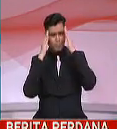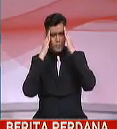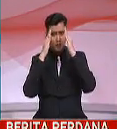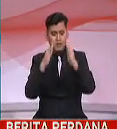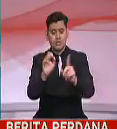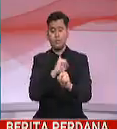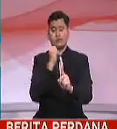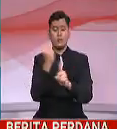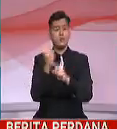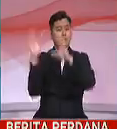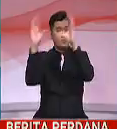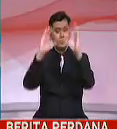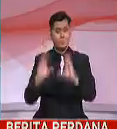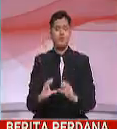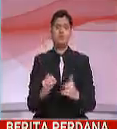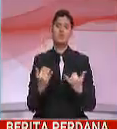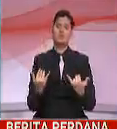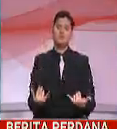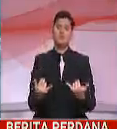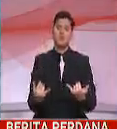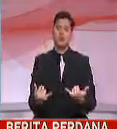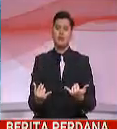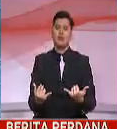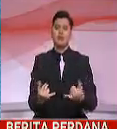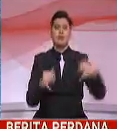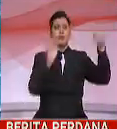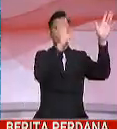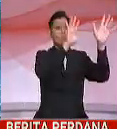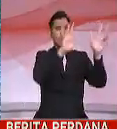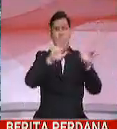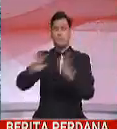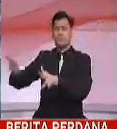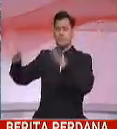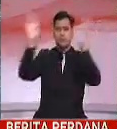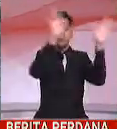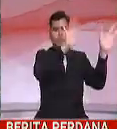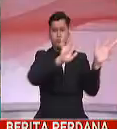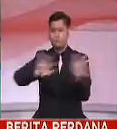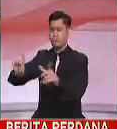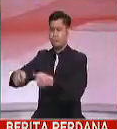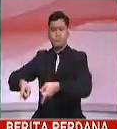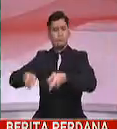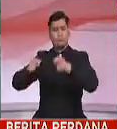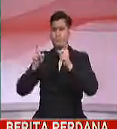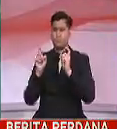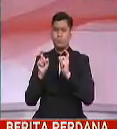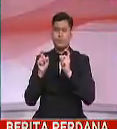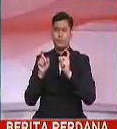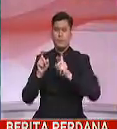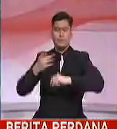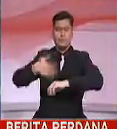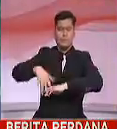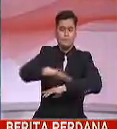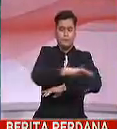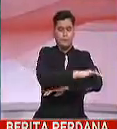keadaan cuaca semasa. Dengan keadaan angin yang juga kini masih lagi bertiup kencang di sekitar bahagian perairan Laut Cina Selatan